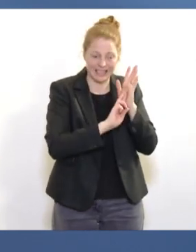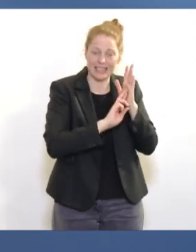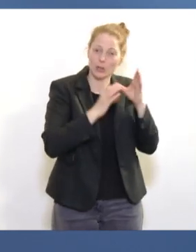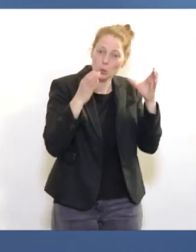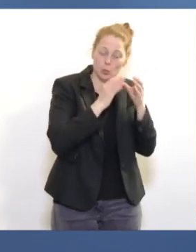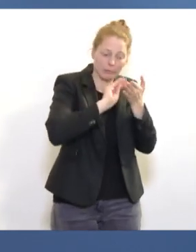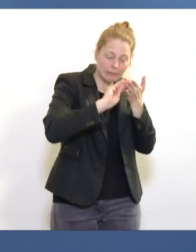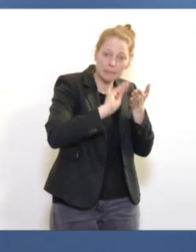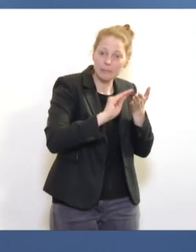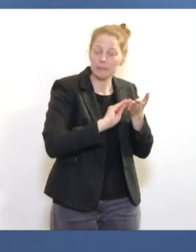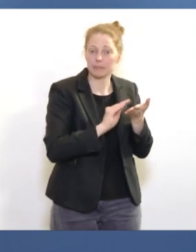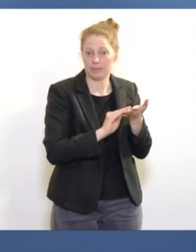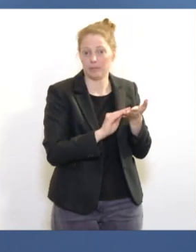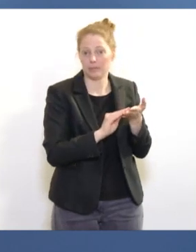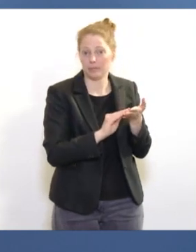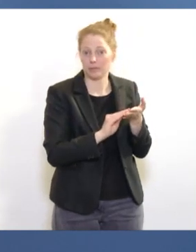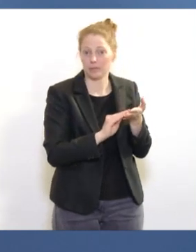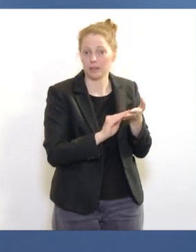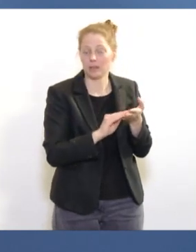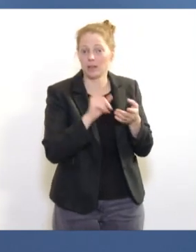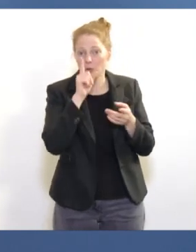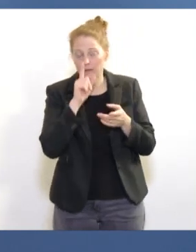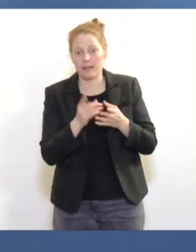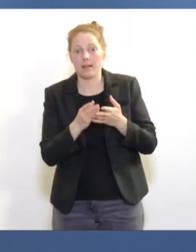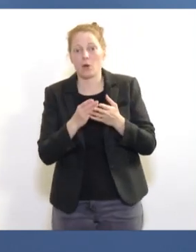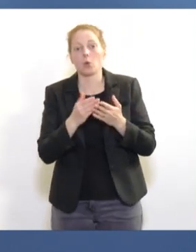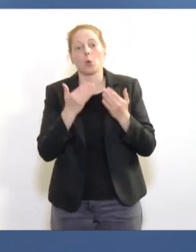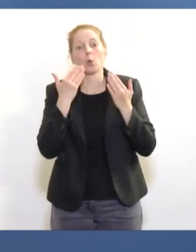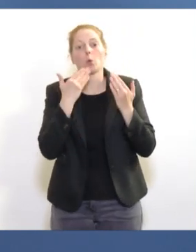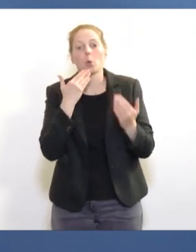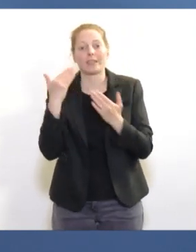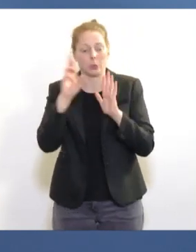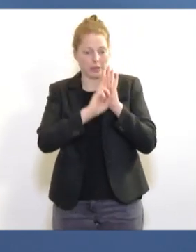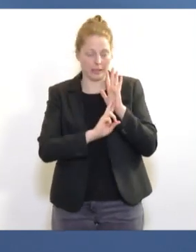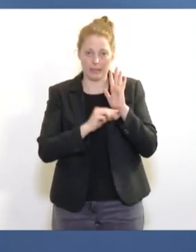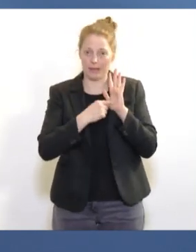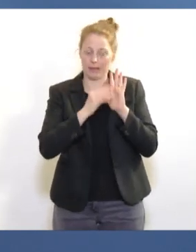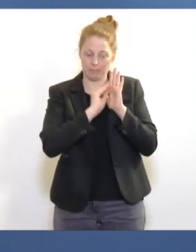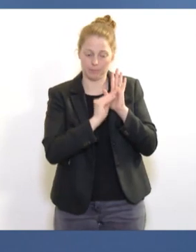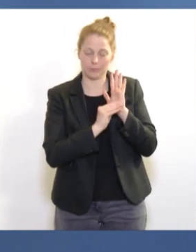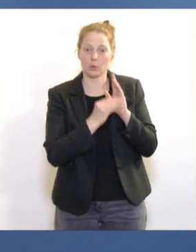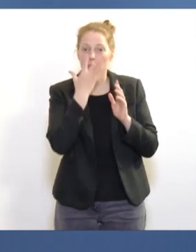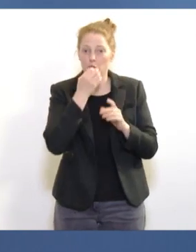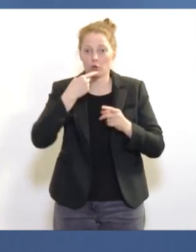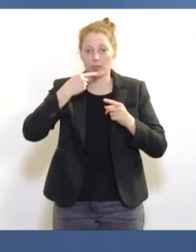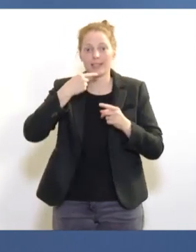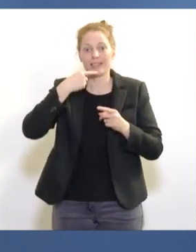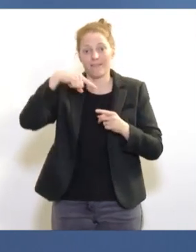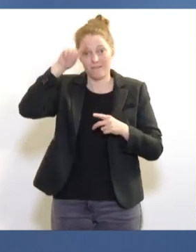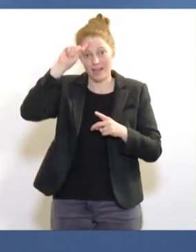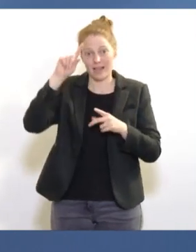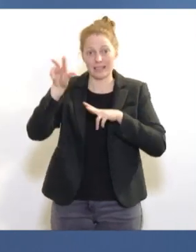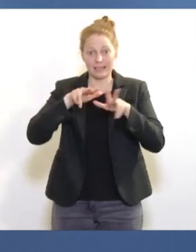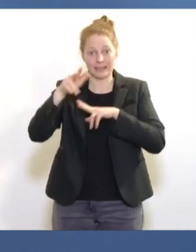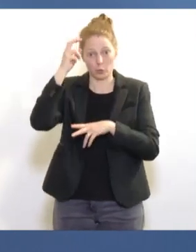zusammen auszuschaffen, die dann auch sollen an den Reglement Grand Ducal ablesen, den ich will es nach nächster Freude an den Regierungsrat zu